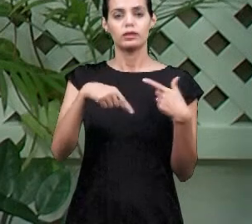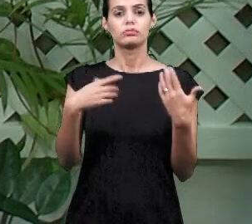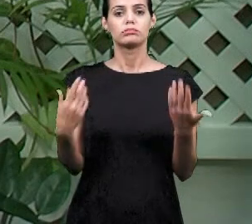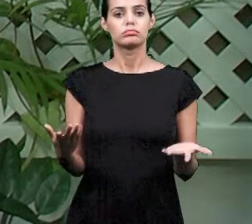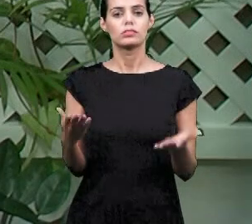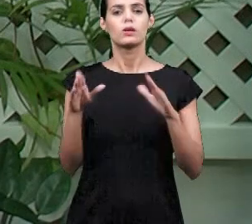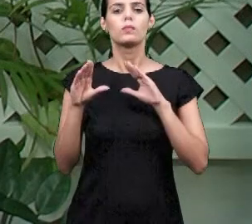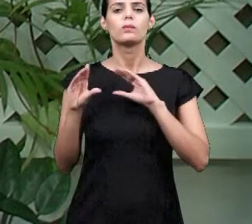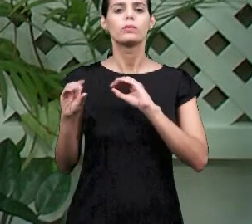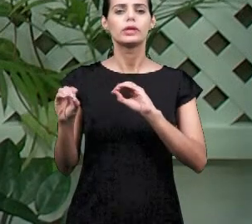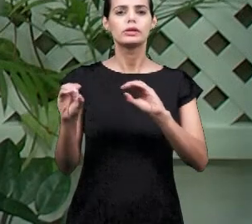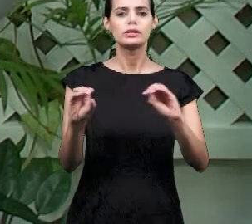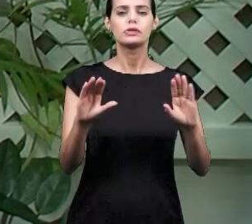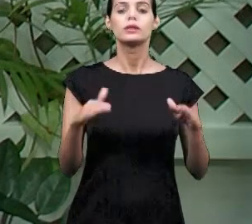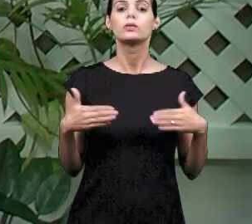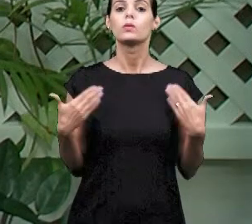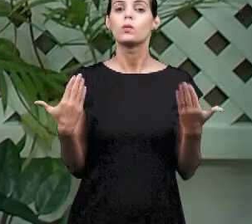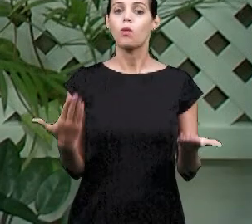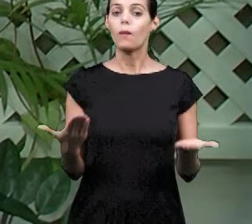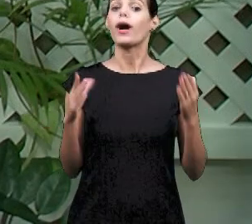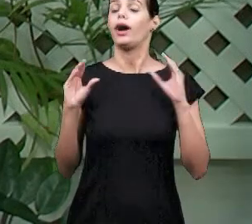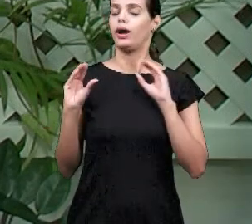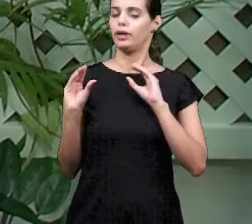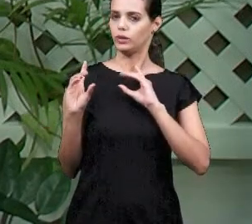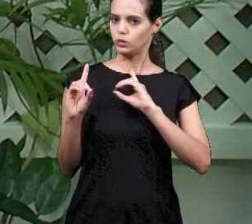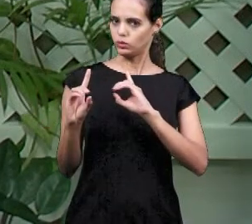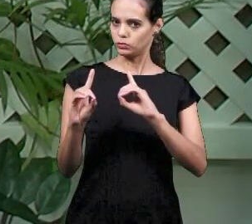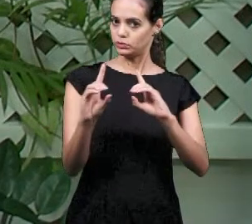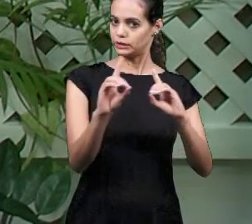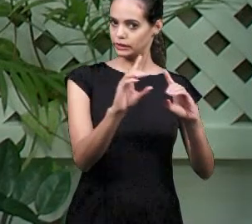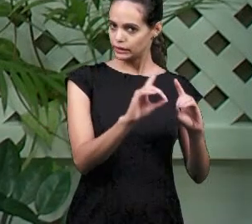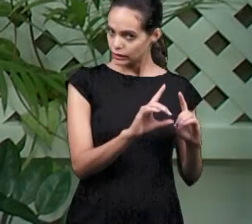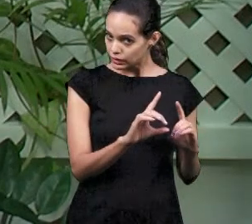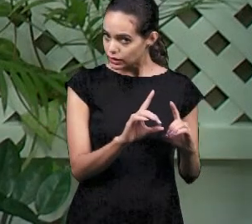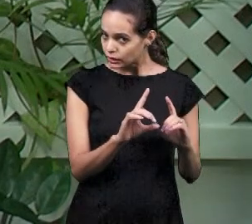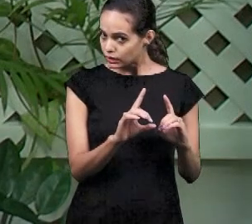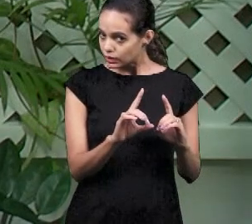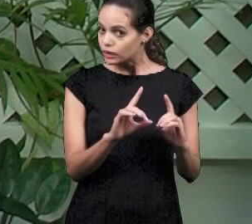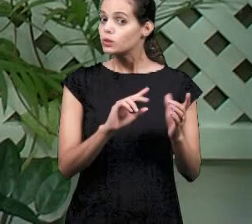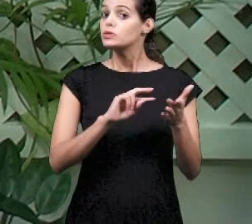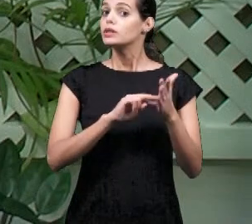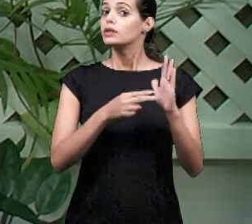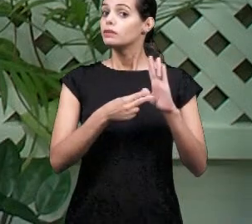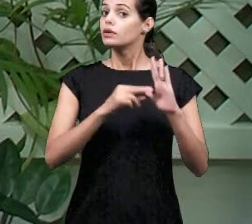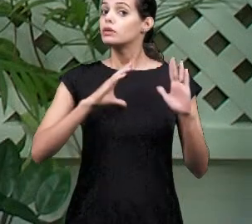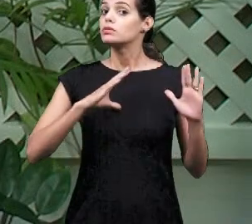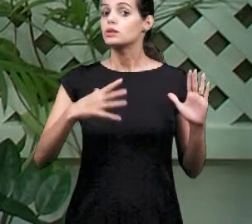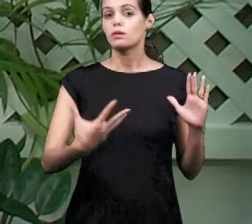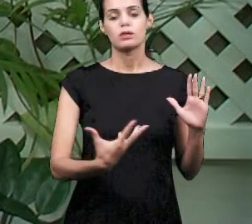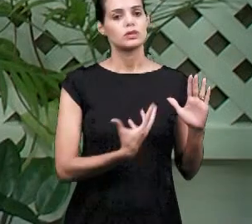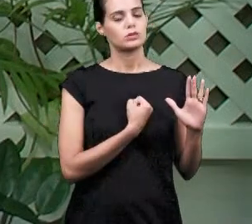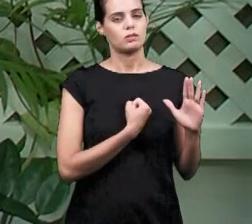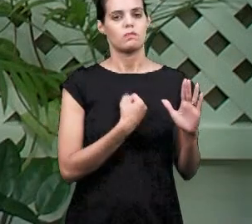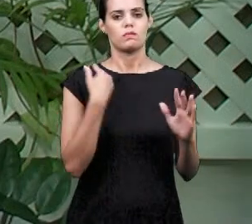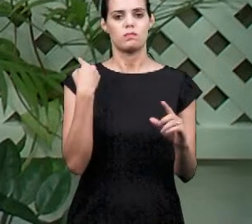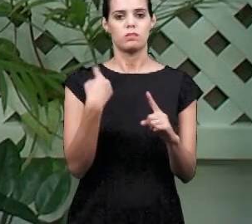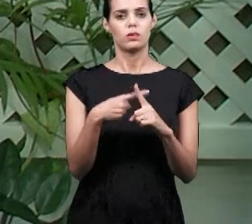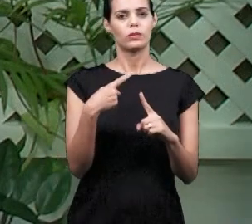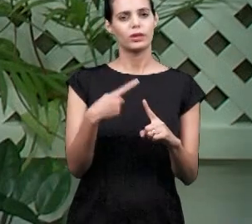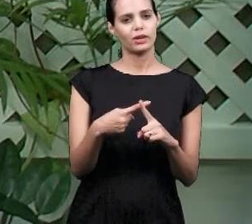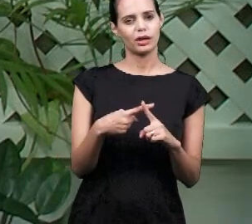la doctrine, et quelle est la doctrine que nous sommes en train de montrer à nos frères et sœurs en ce moment? La rencontre de Jésus, tout va